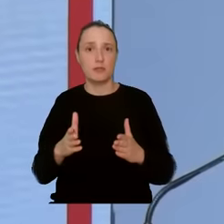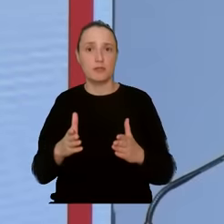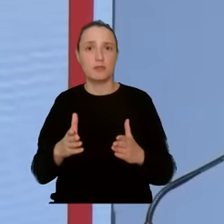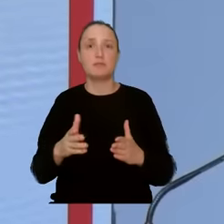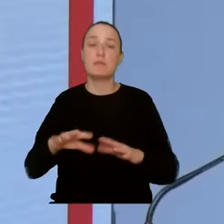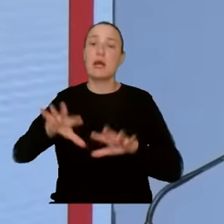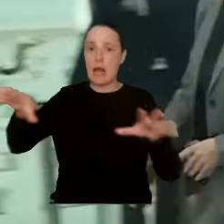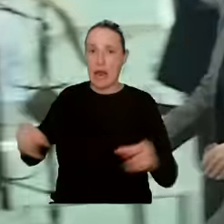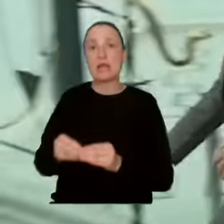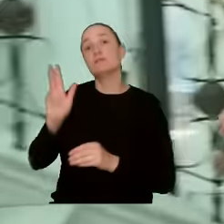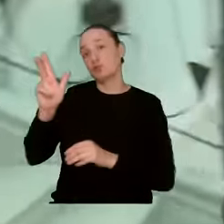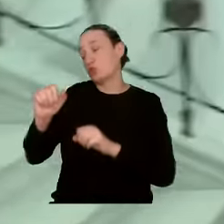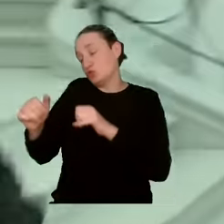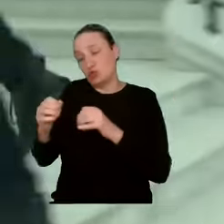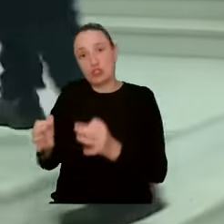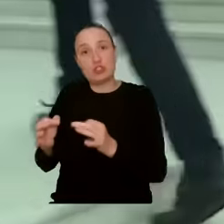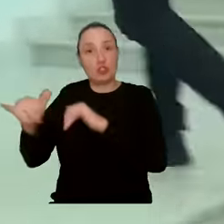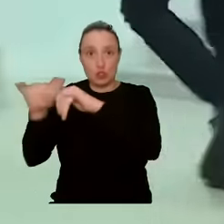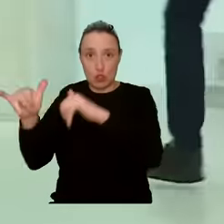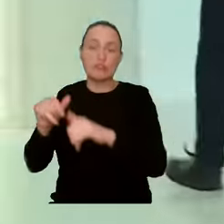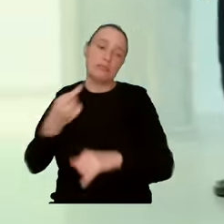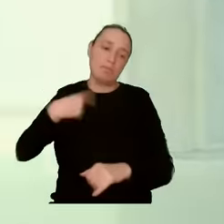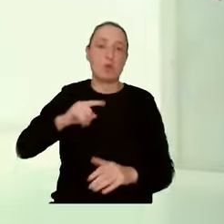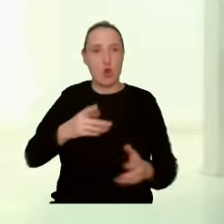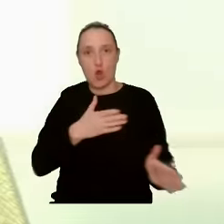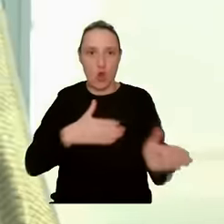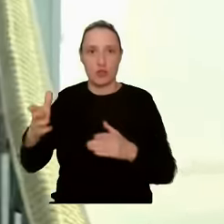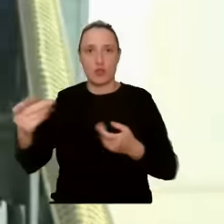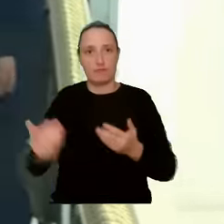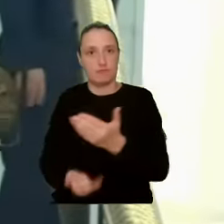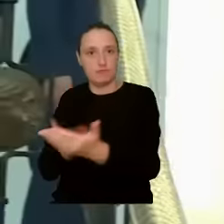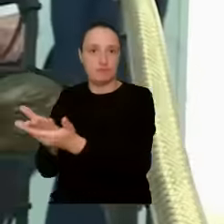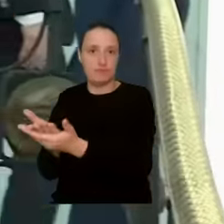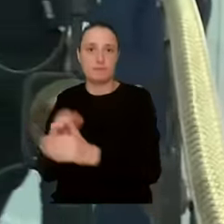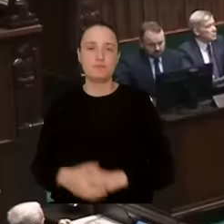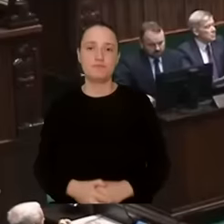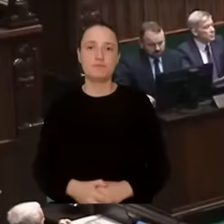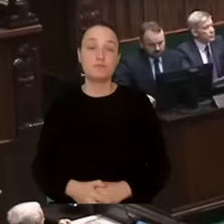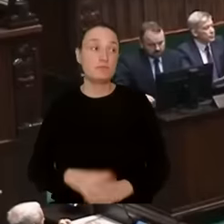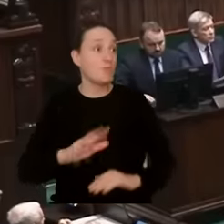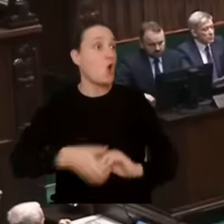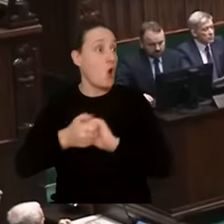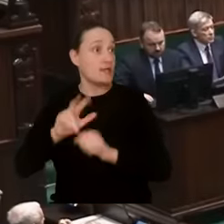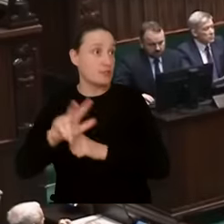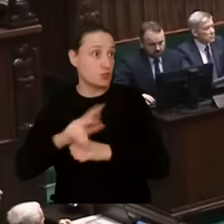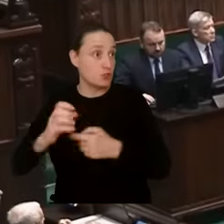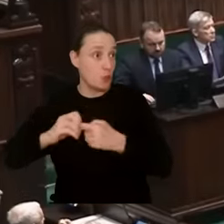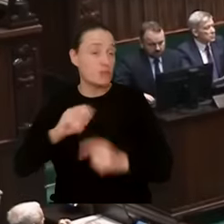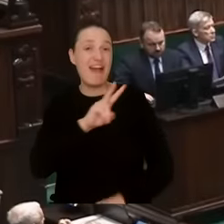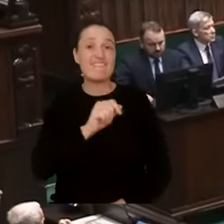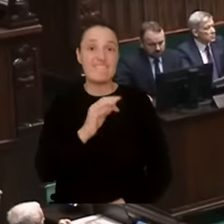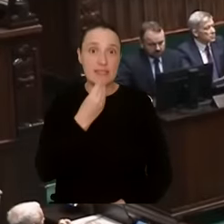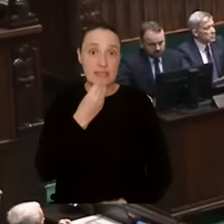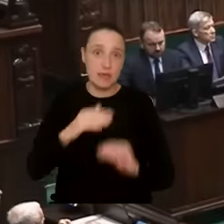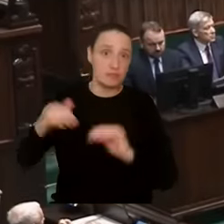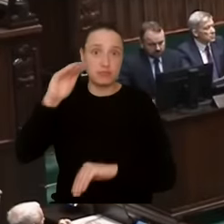razem z tymi, którzy dzisiaj są przy władzy. Jarosław Kaczyński przypomniał, że to koalicja 13 grudnia podwyższyła VAT na żywność. Zamierza zlikwidować